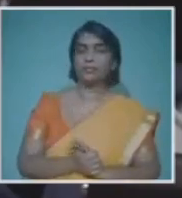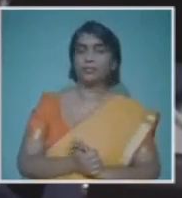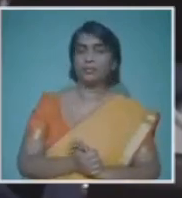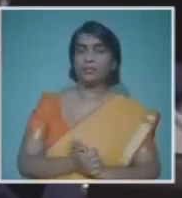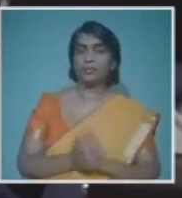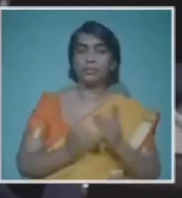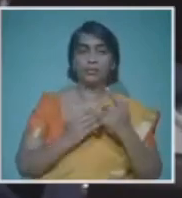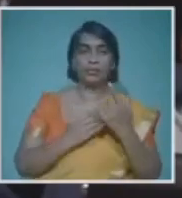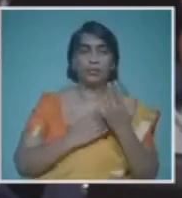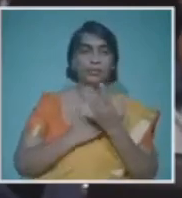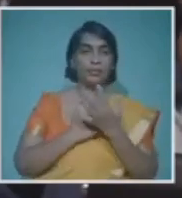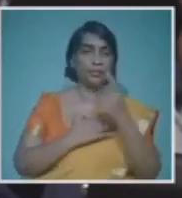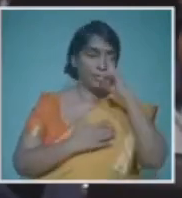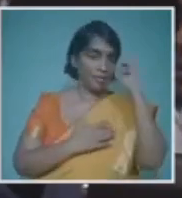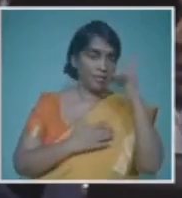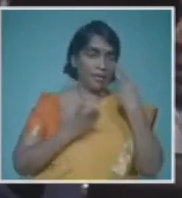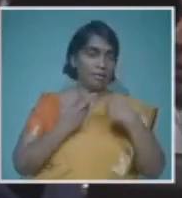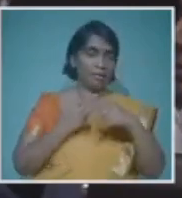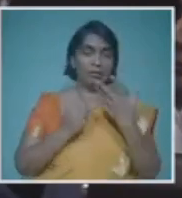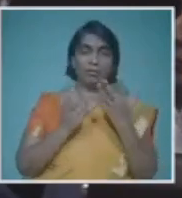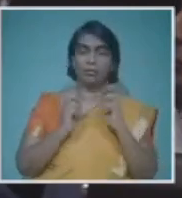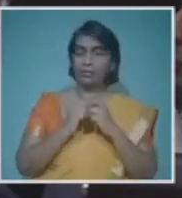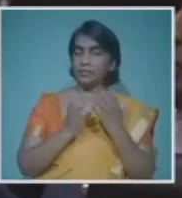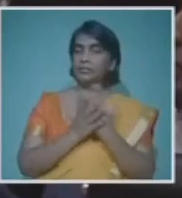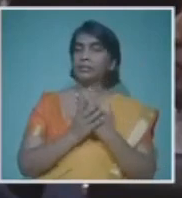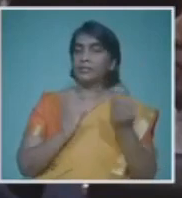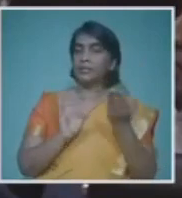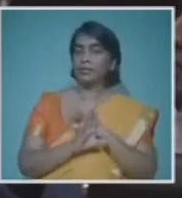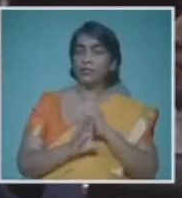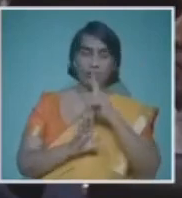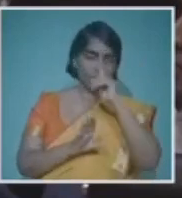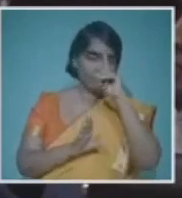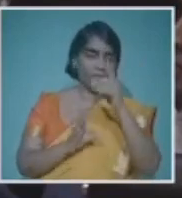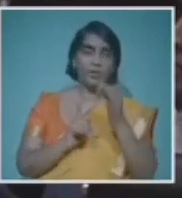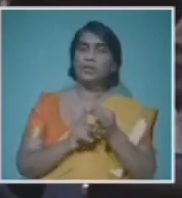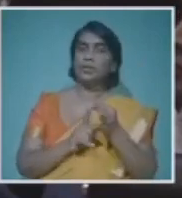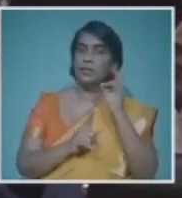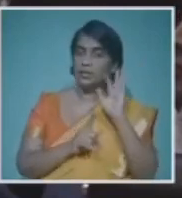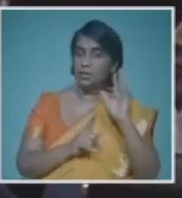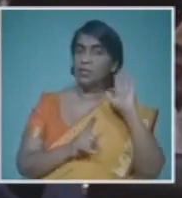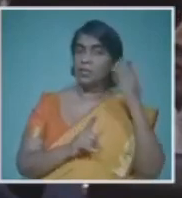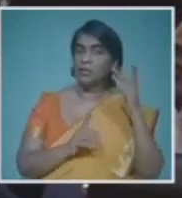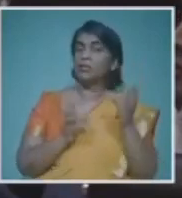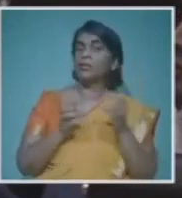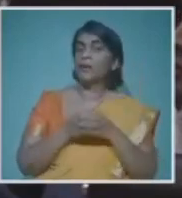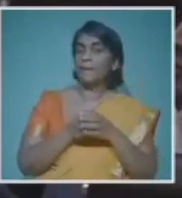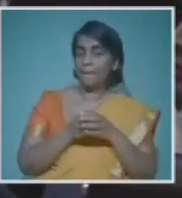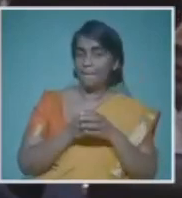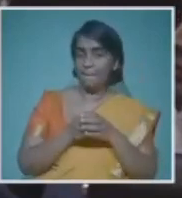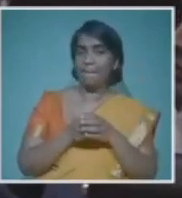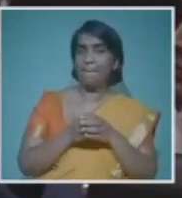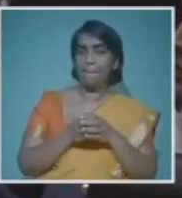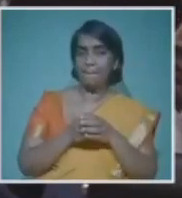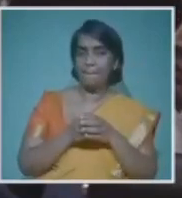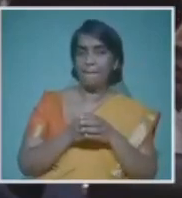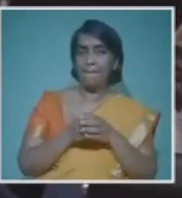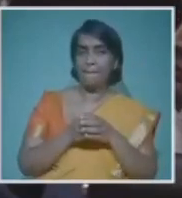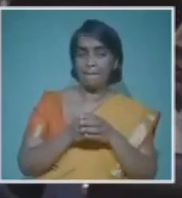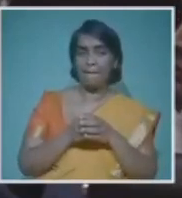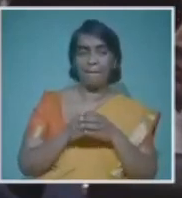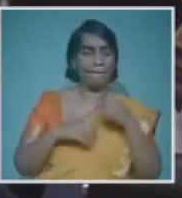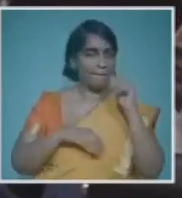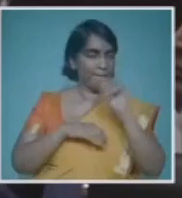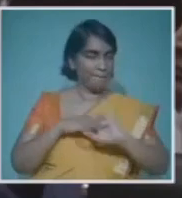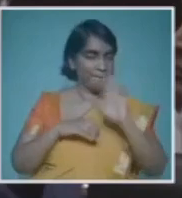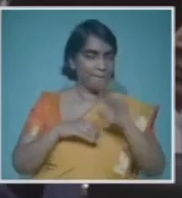තියෙනවා. මද්‍රව්‍ය උවදුර දුරලන්න අපි ගිය සතියේදී ජනාධිපති විශේෂ කාර්යසාධක බලකායක් නිර්මාණය කළා